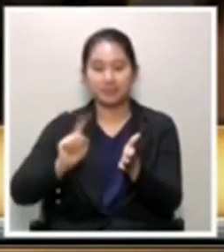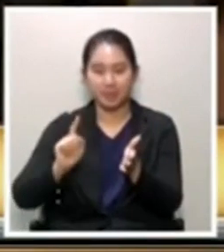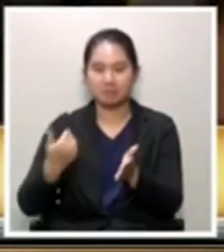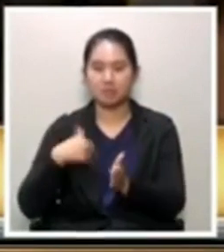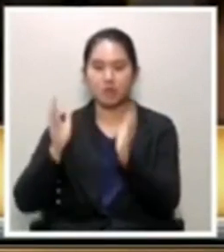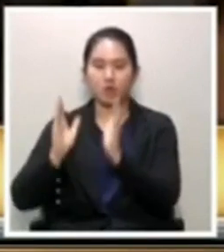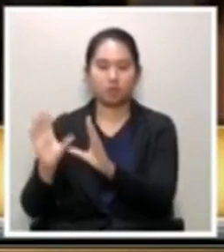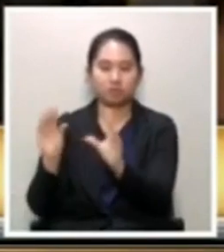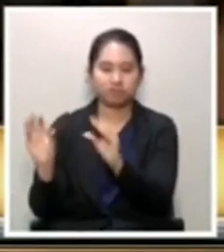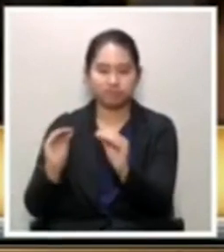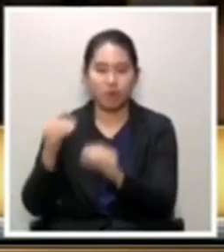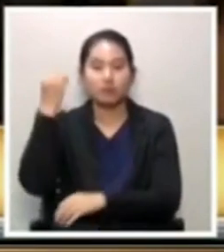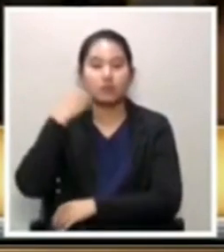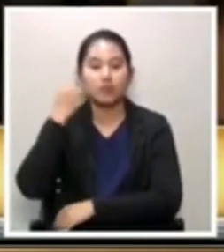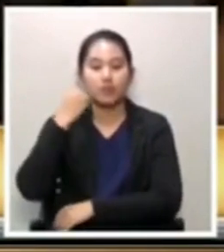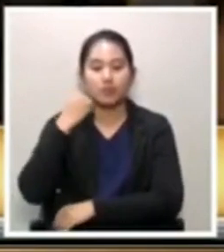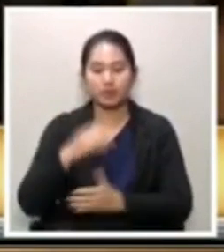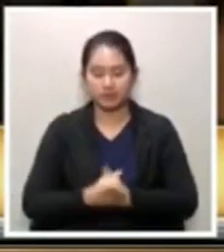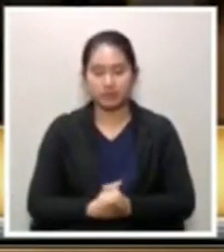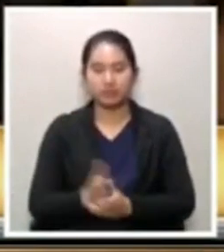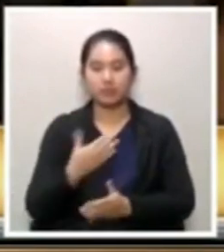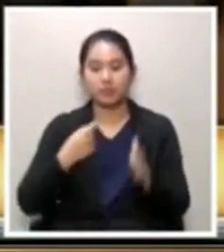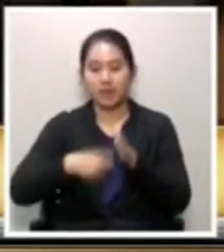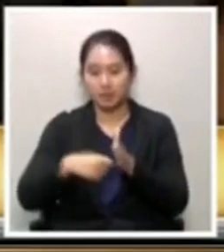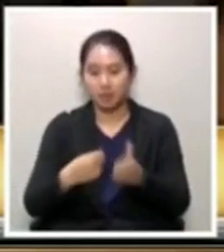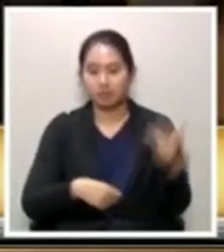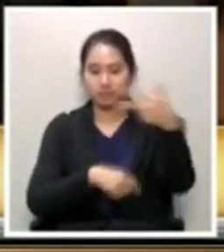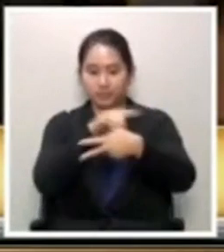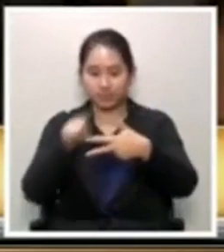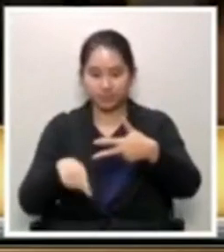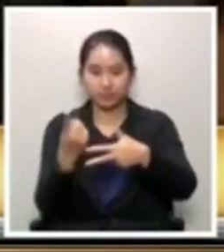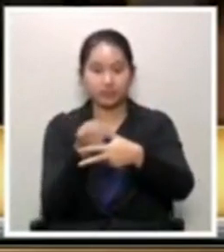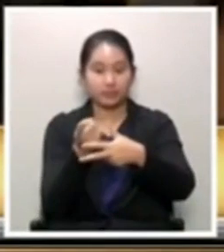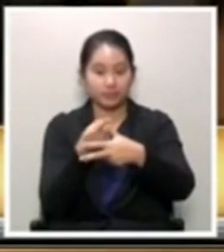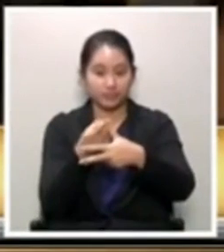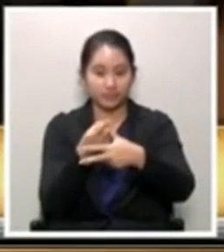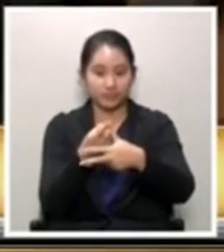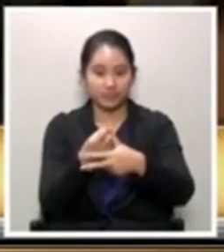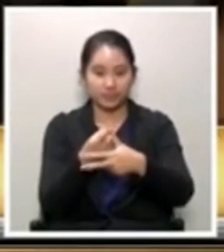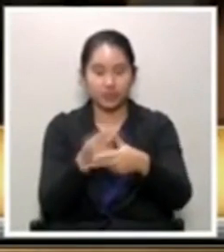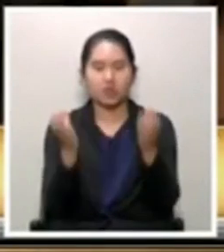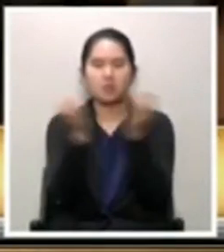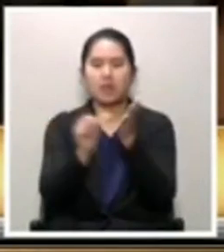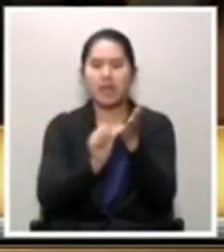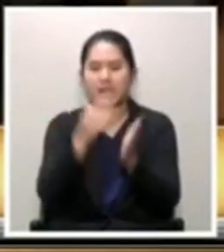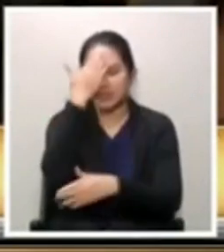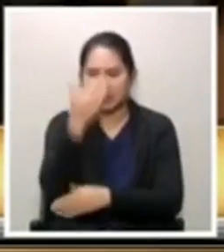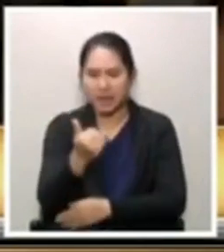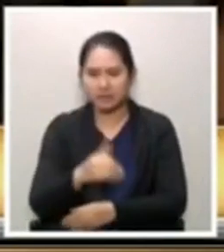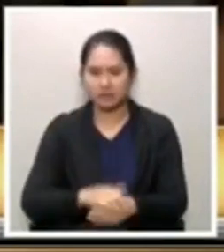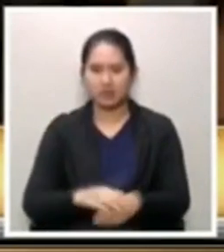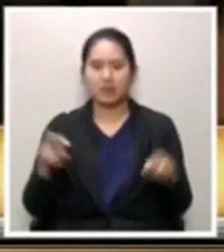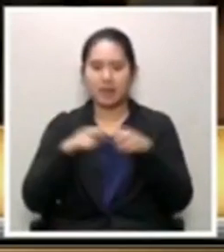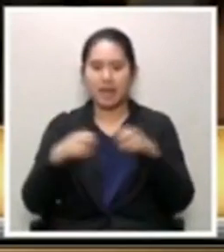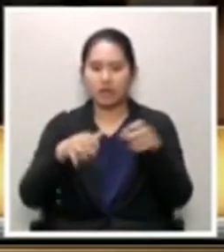างๆนานาครับเหตุผลที่โต้แย้งกันมาเนี่ยนะครับผมรวบรวมมา3เหตุผลหลักๆ1แก้ไขรัฐธรรมนูญทำไมแก้ไขปัญหาปากท้องก่อน